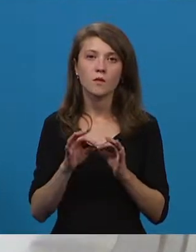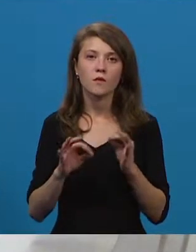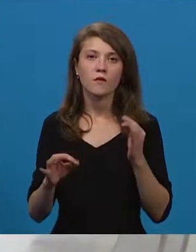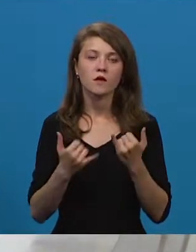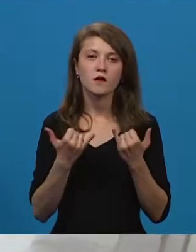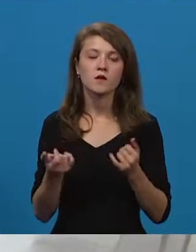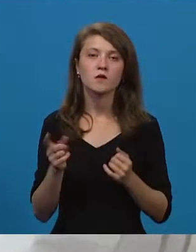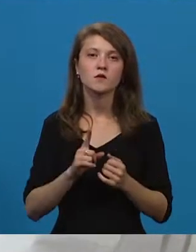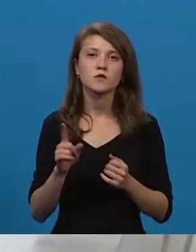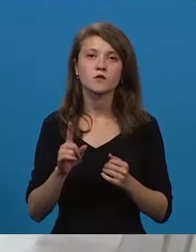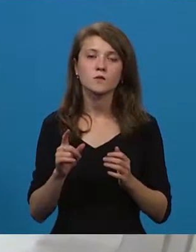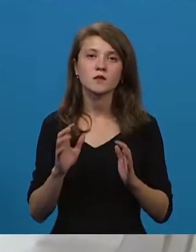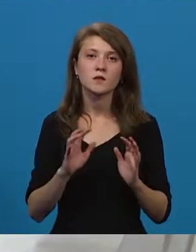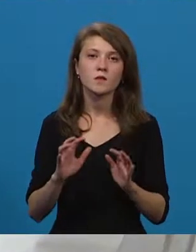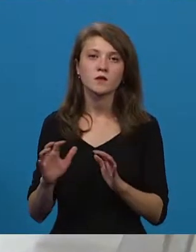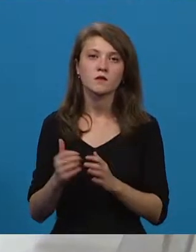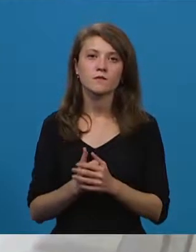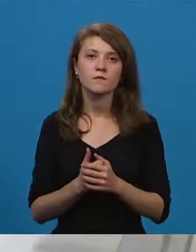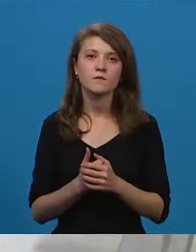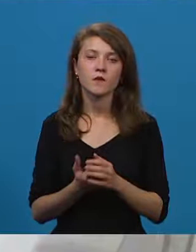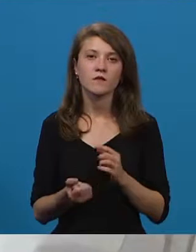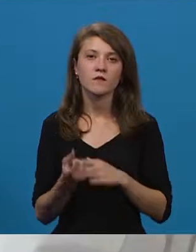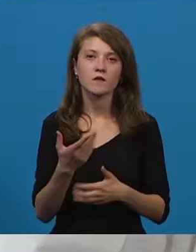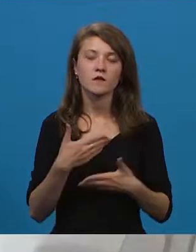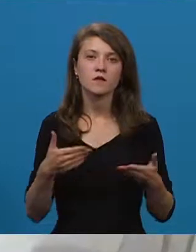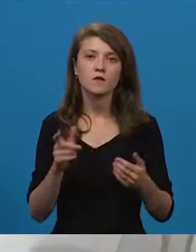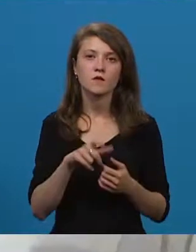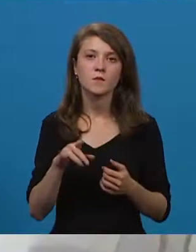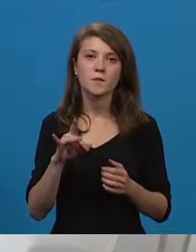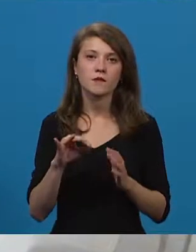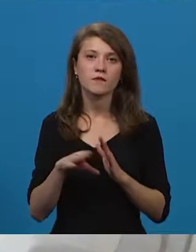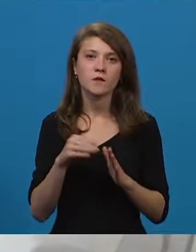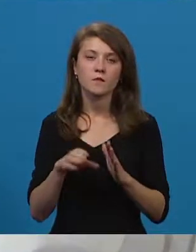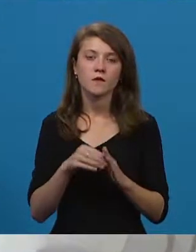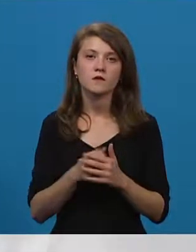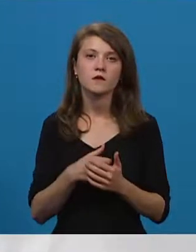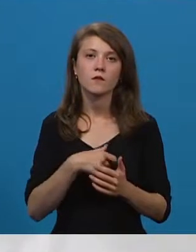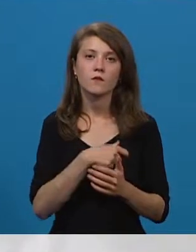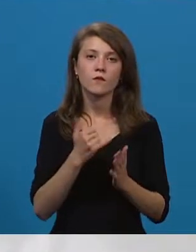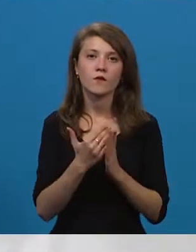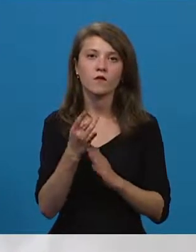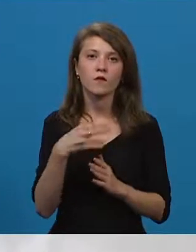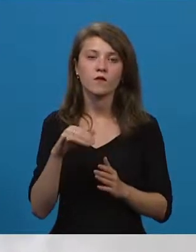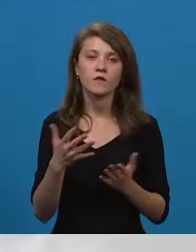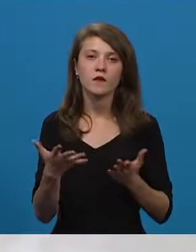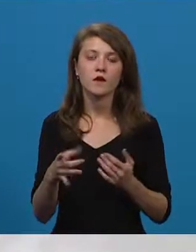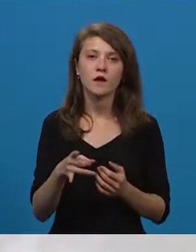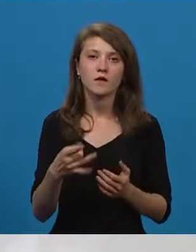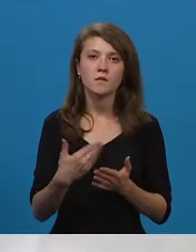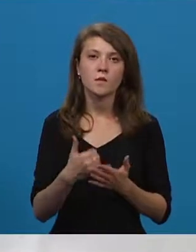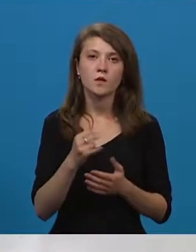щоб забезпечити волевиявлення наших громадян при виборі депутатів Верховної Ради. В декількох районах, наприклад,